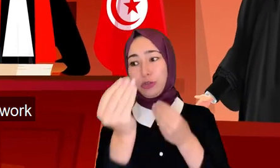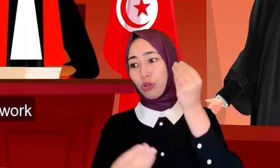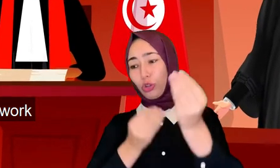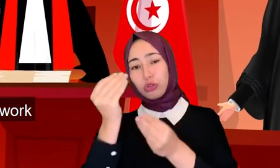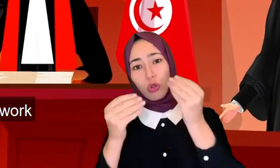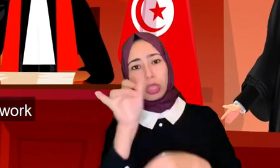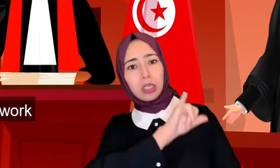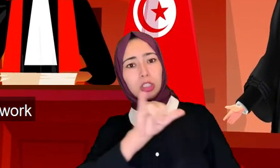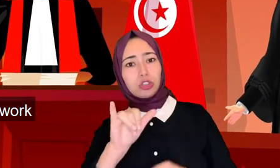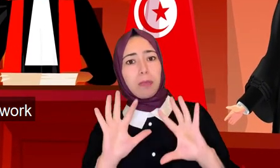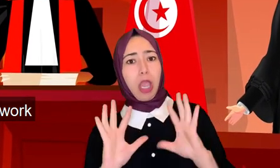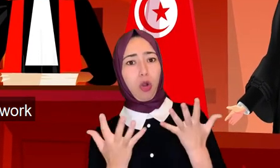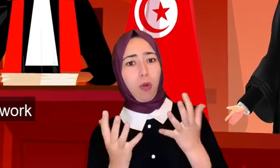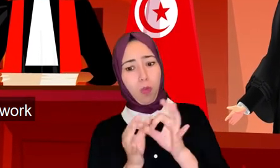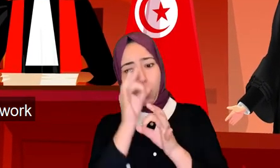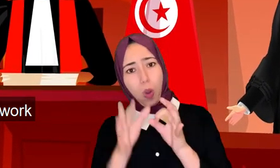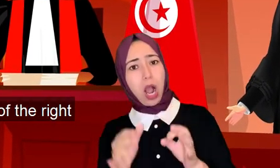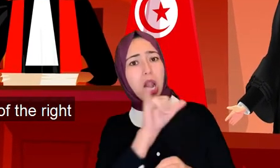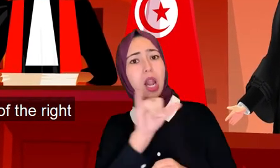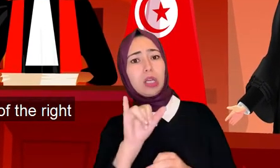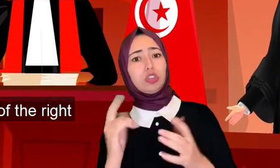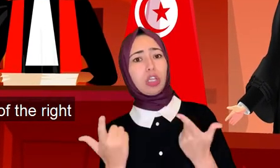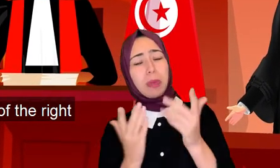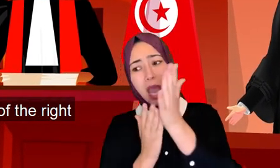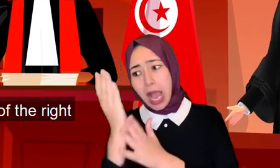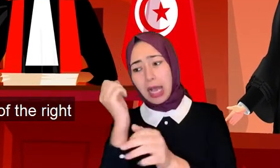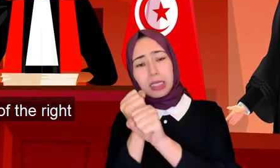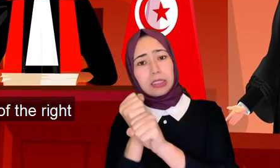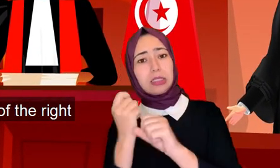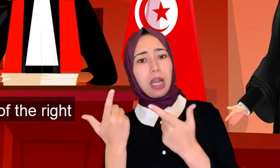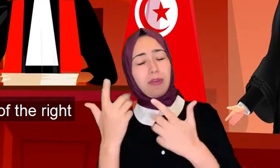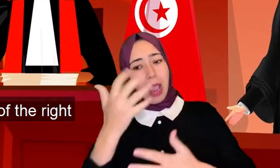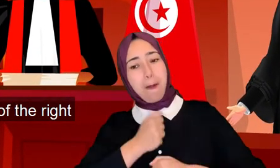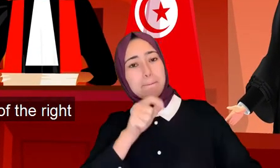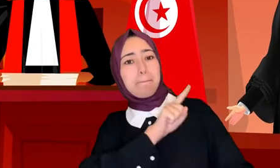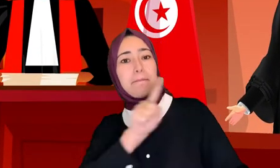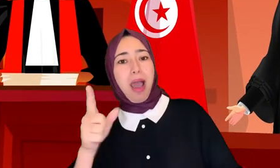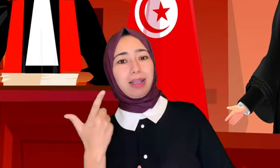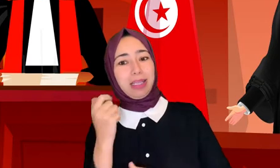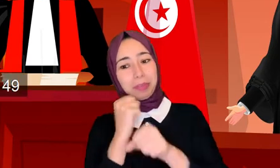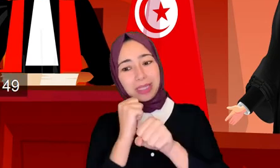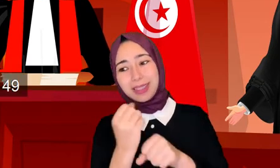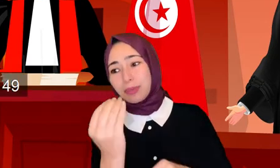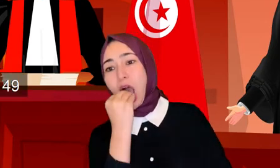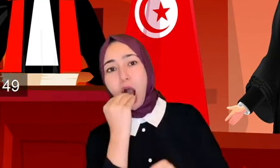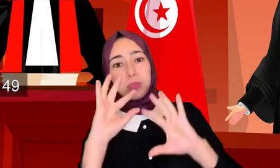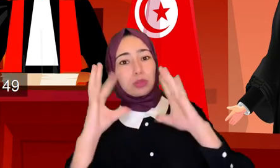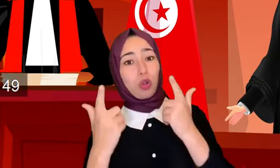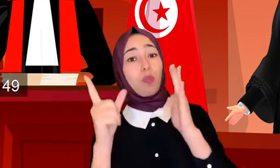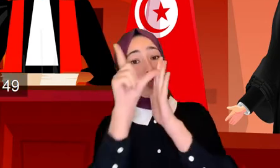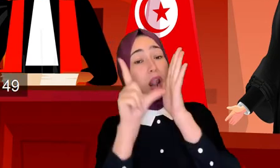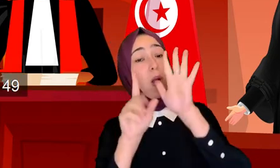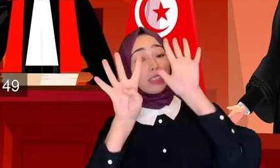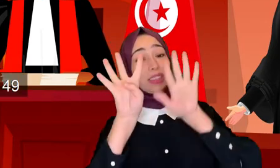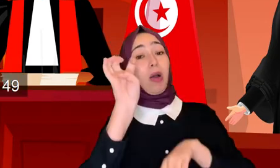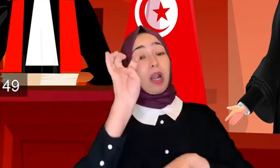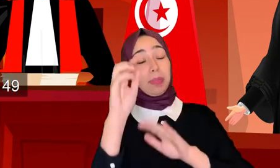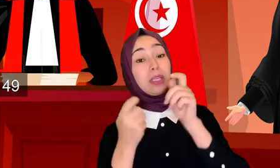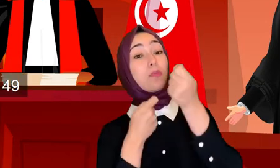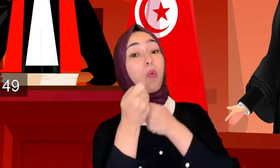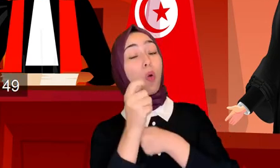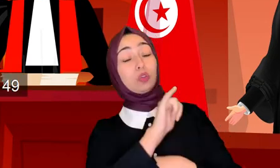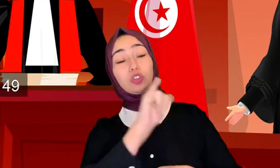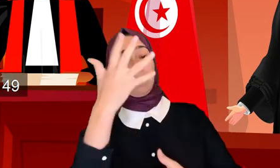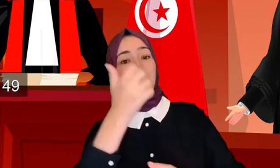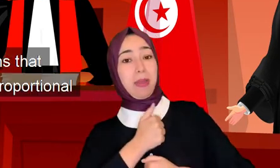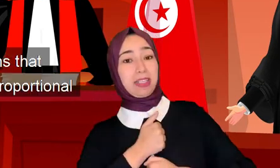معاها من حقهم في العمل بصفة كلية، وهذا يعني أنه يمس بجوهر الحق، وبالتالي هو مخالف لأحكام الفصل